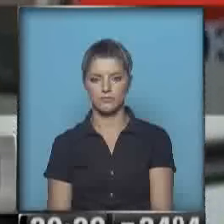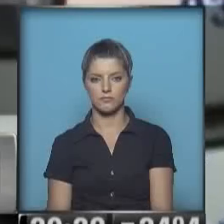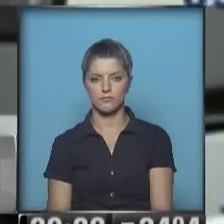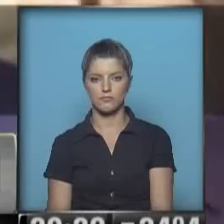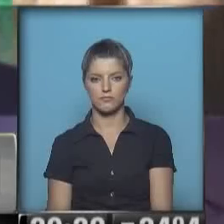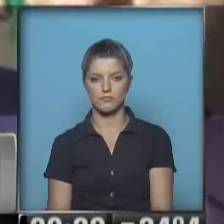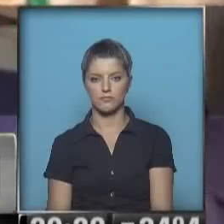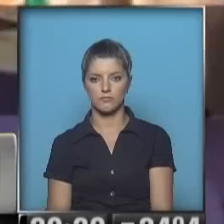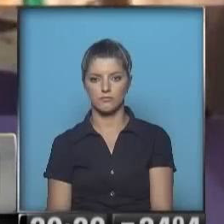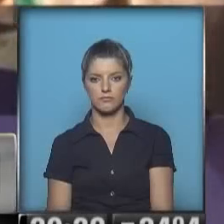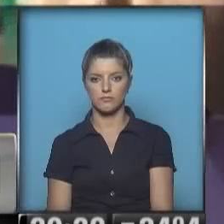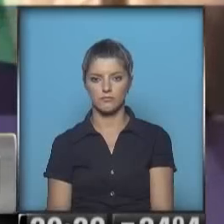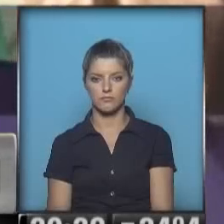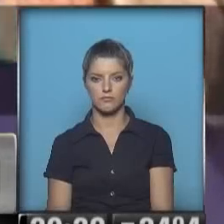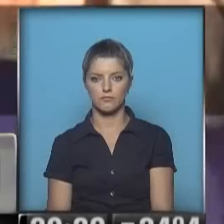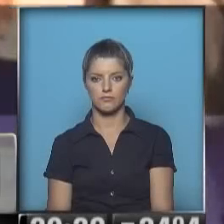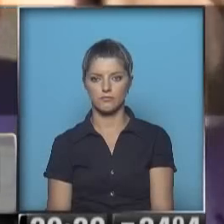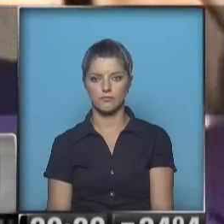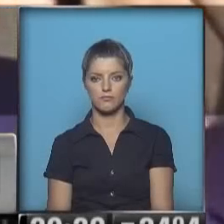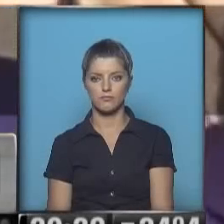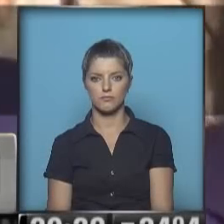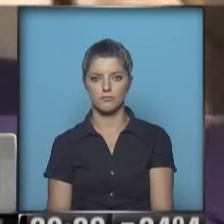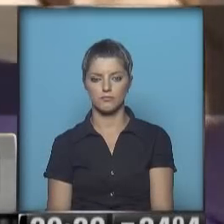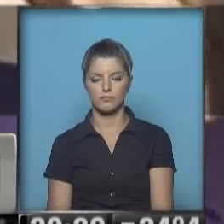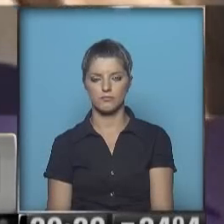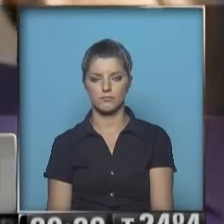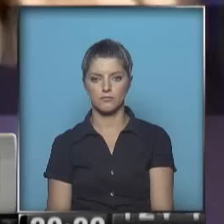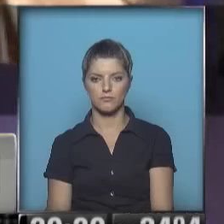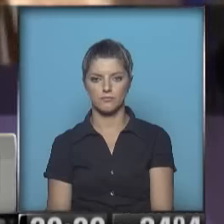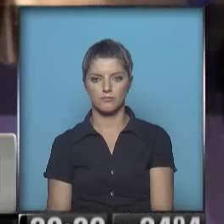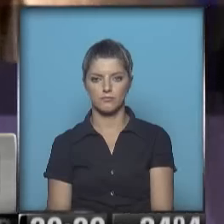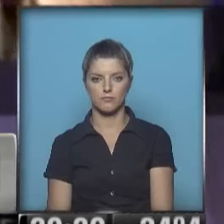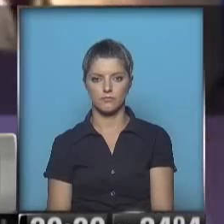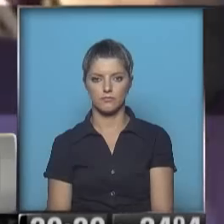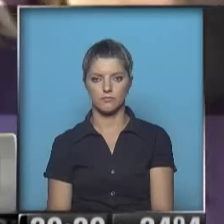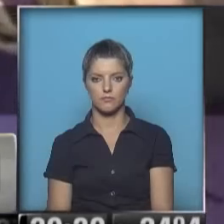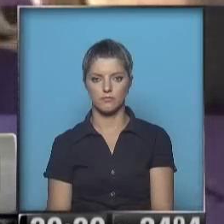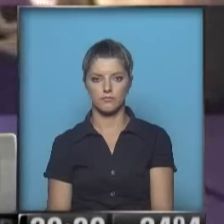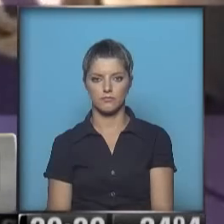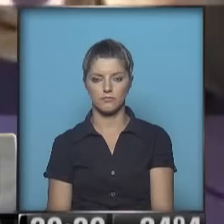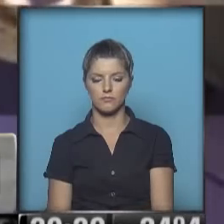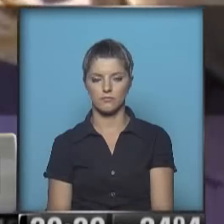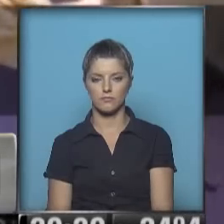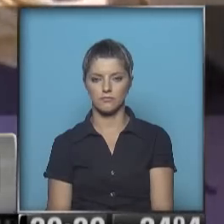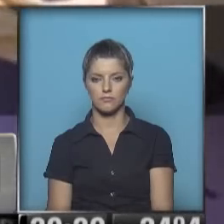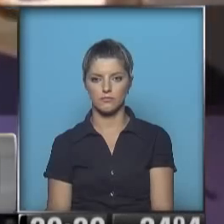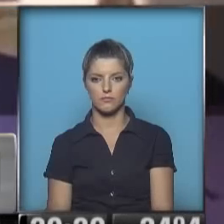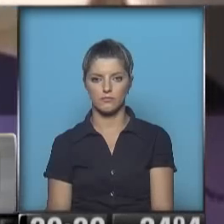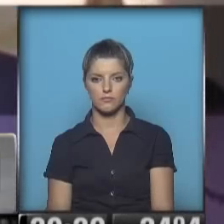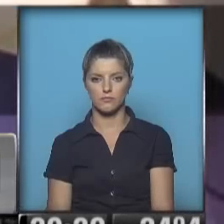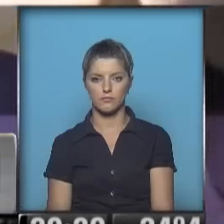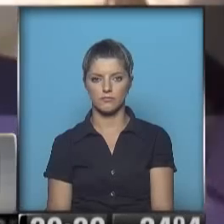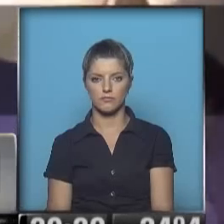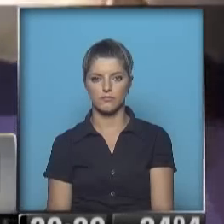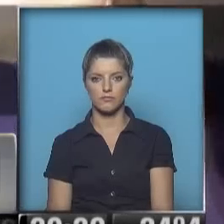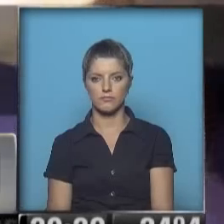वाकया हुआ है बिल्कुल अच्छा नहीं हुआ अगर हम ऐसे स्कूल में ऐसे किसी बच्चों को और ये करेंगे तो माना कि ना ही कुछ हम पढ़ सकते और ना ही कुछ होगा तो हमें